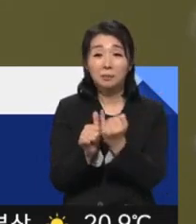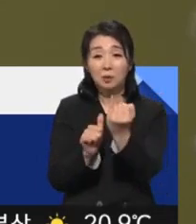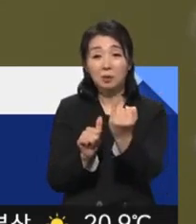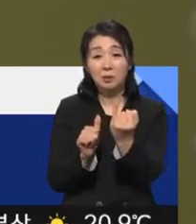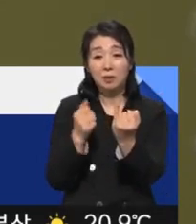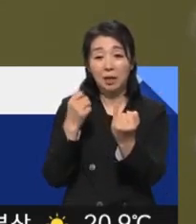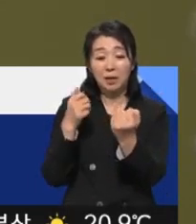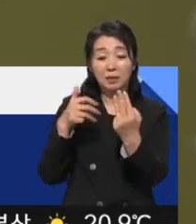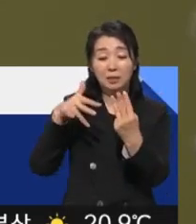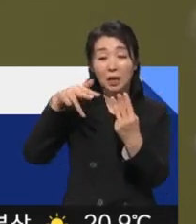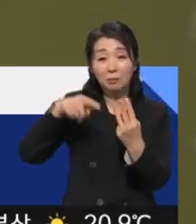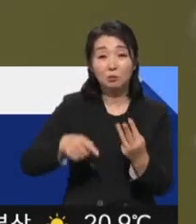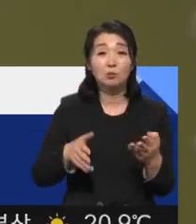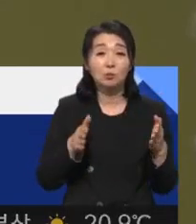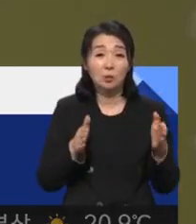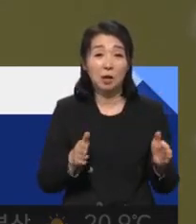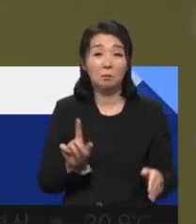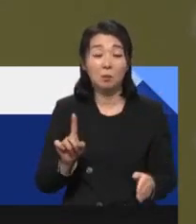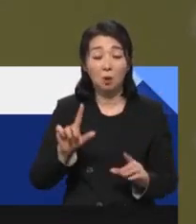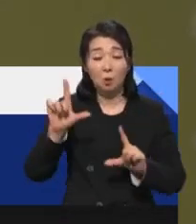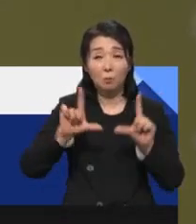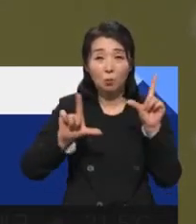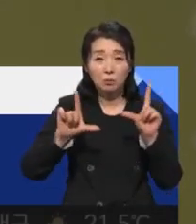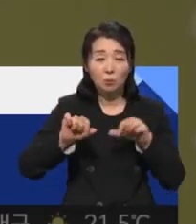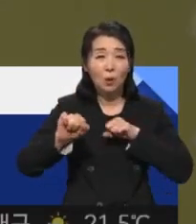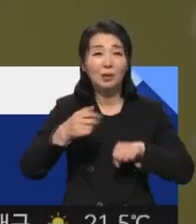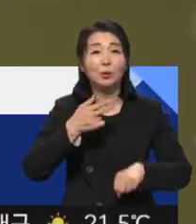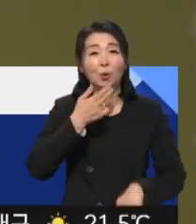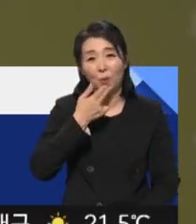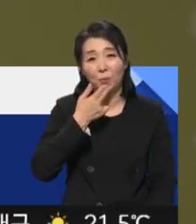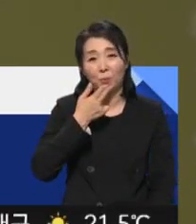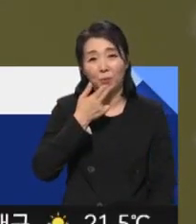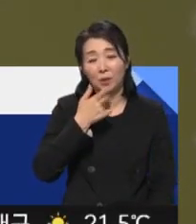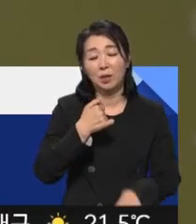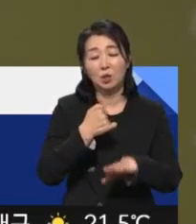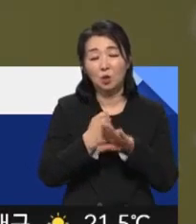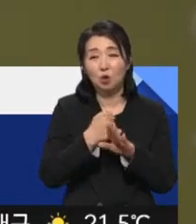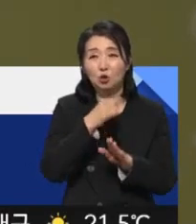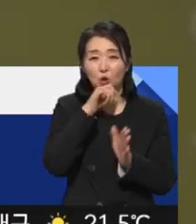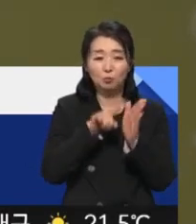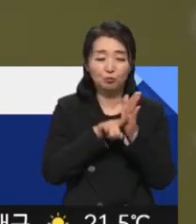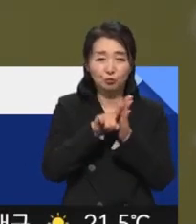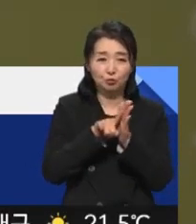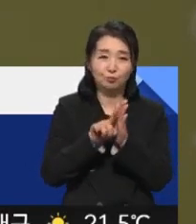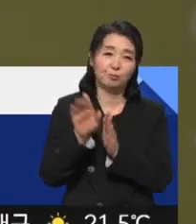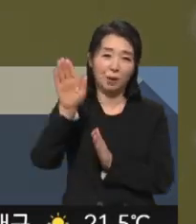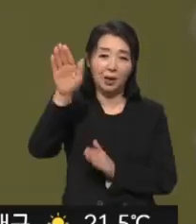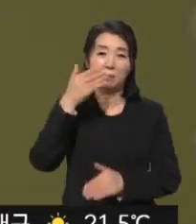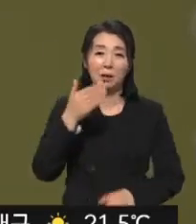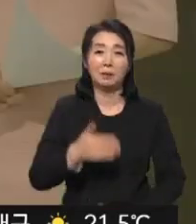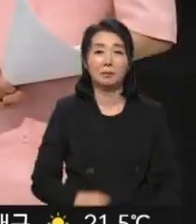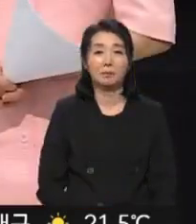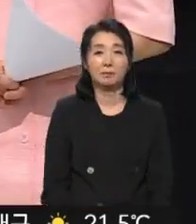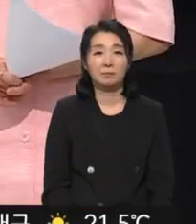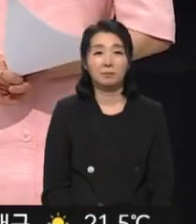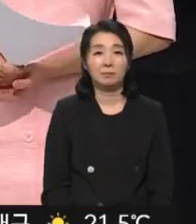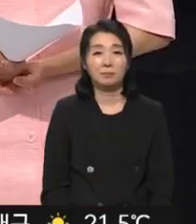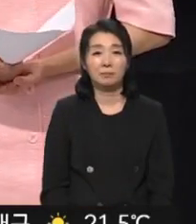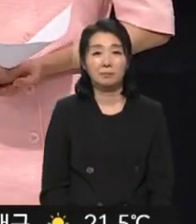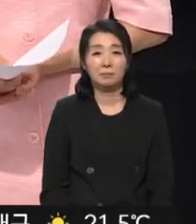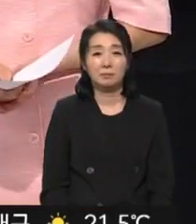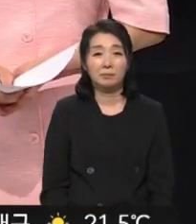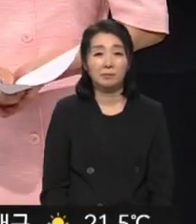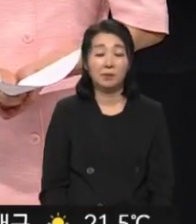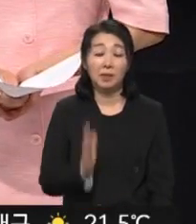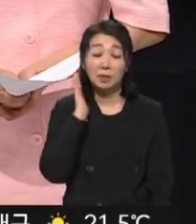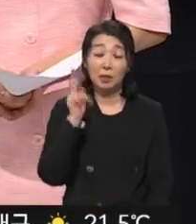최근 3주 동안 좀 모습을 보이지 않은 것도 좀 하나의 요인이 아닐까라는 생각이 듭니다. 이미 대선